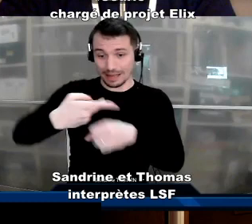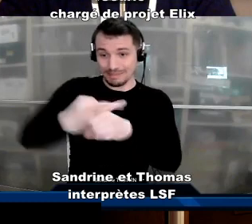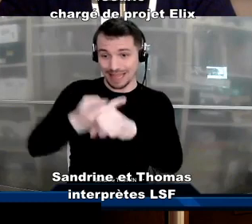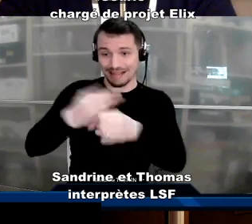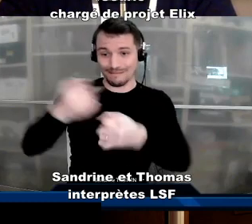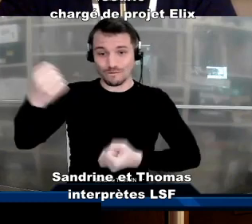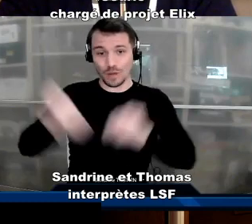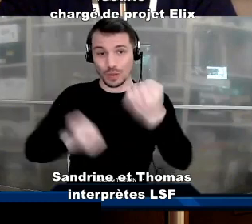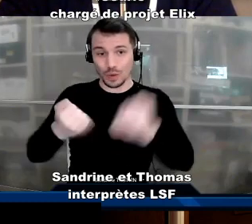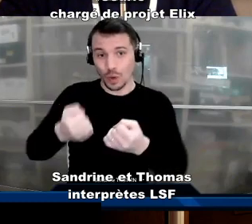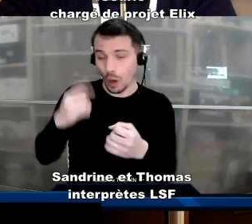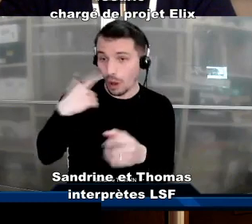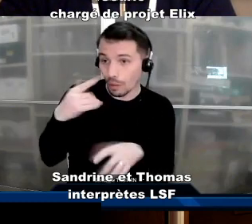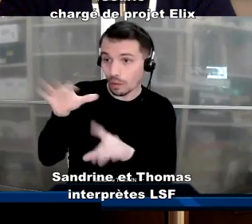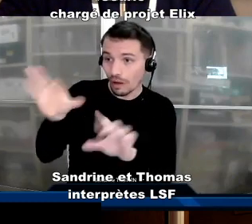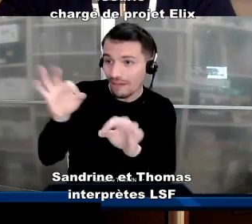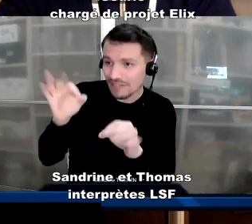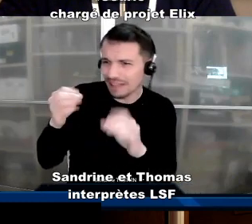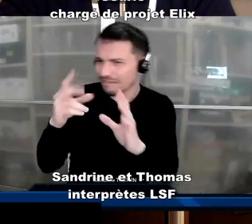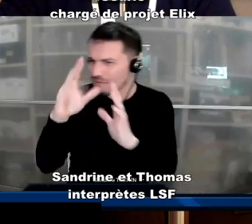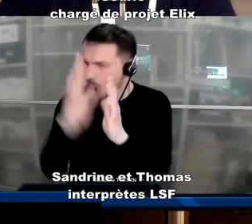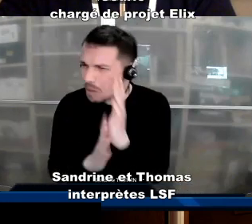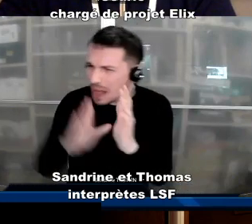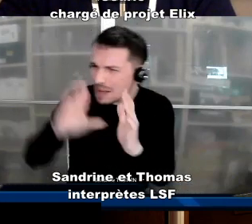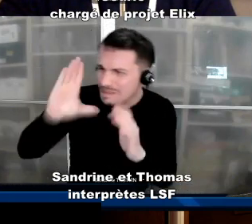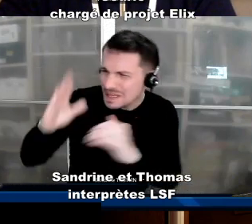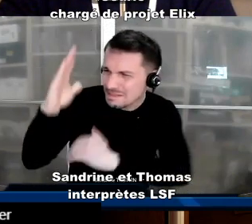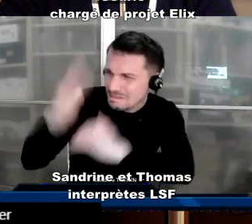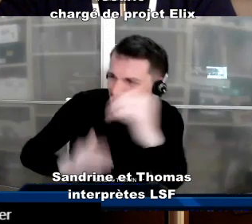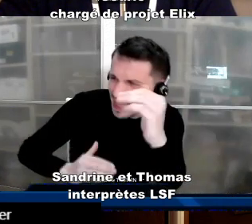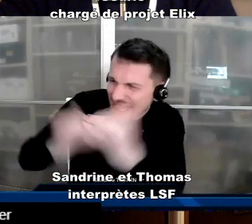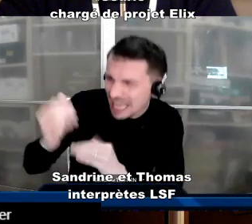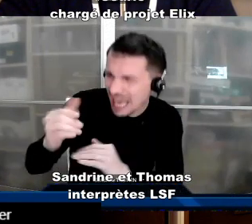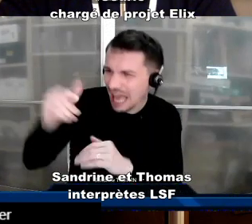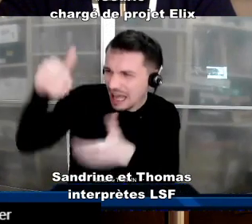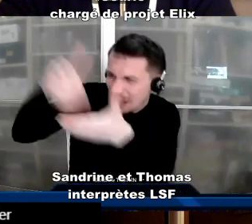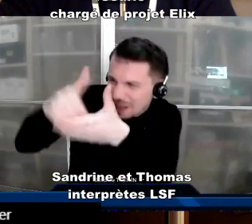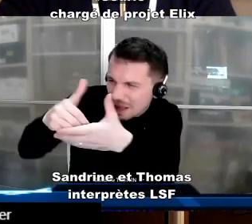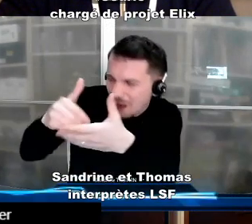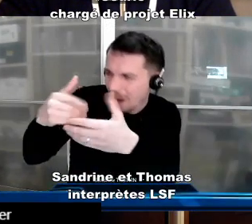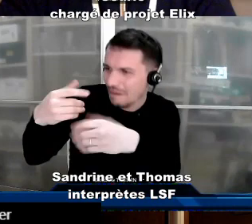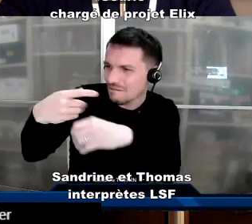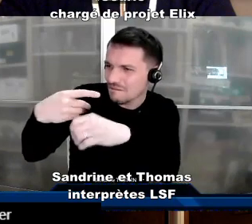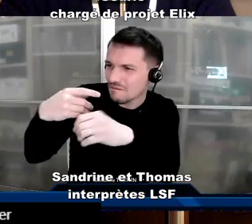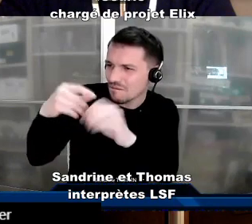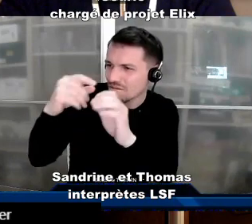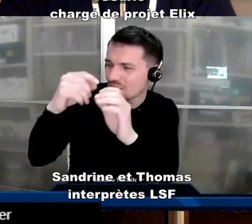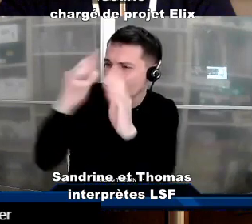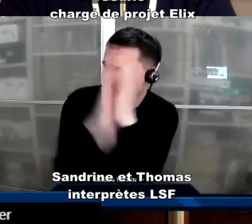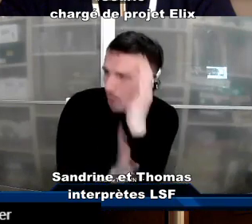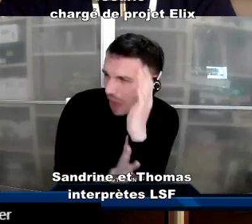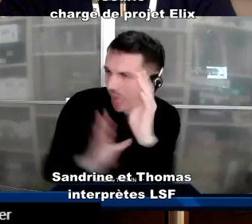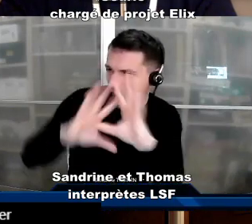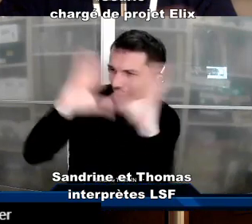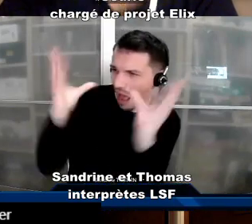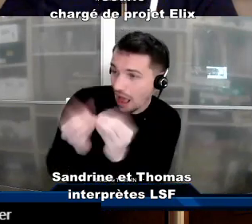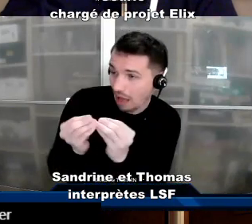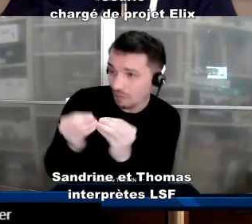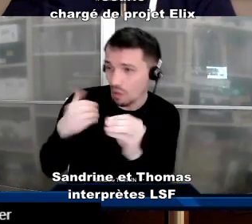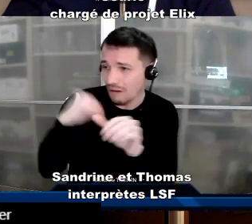échangé avec eux pour lexicaliser ce métier de mécanicien auto. Et puis, on continue comme ça